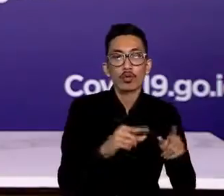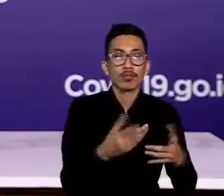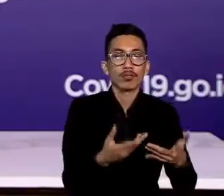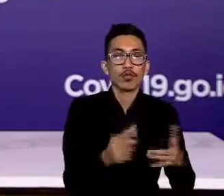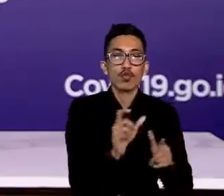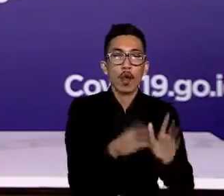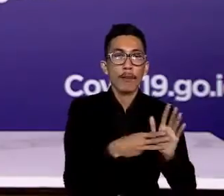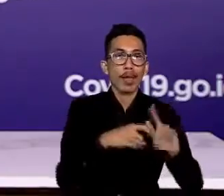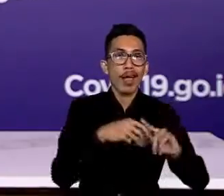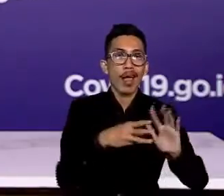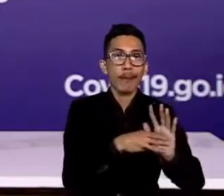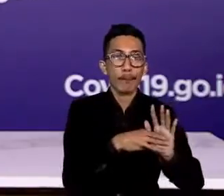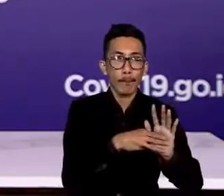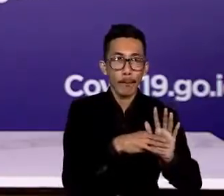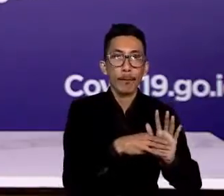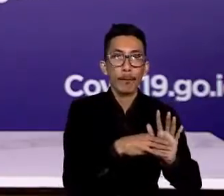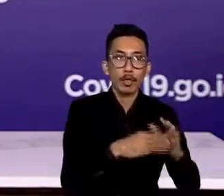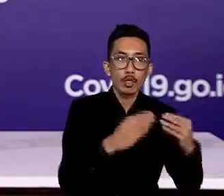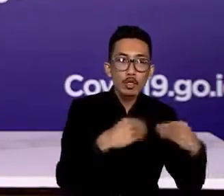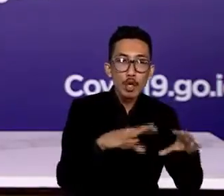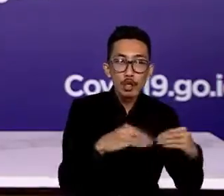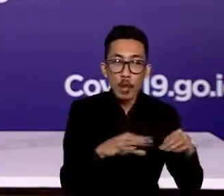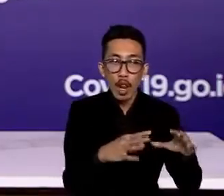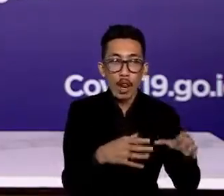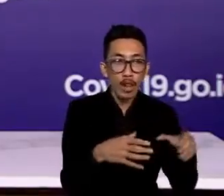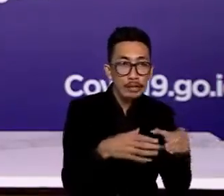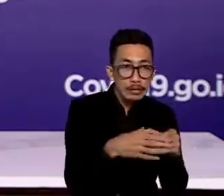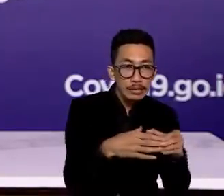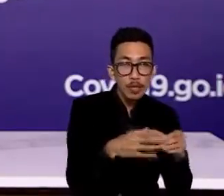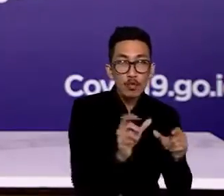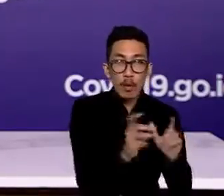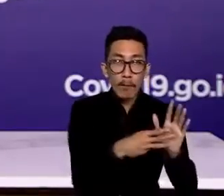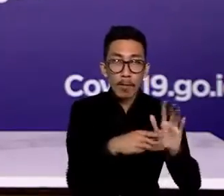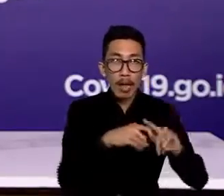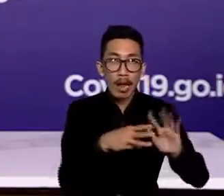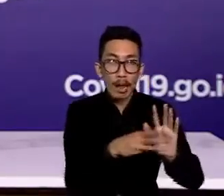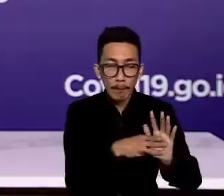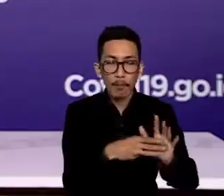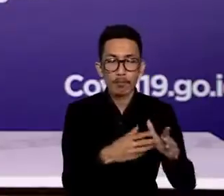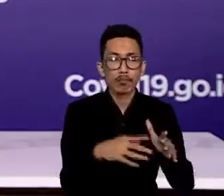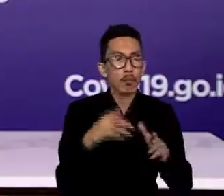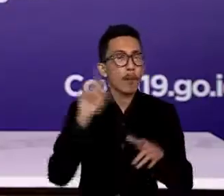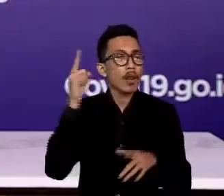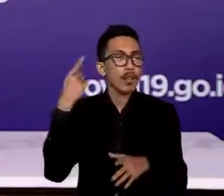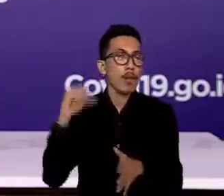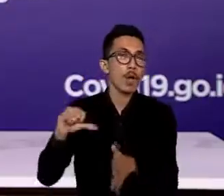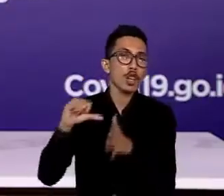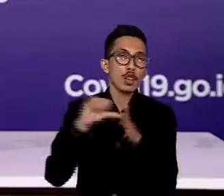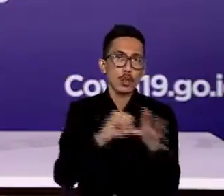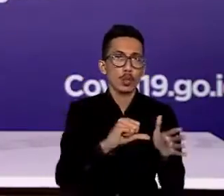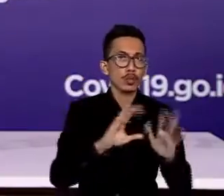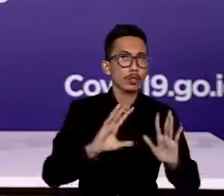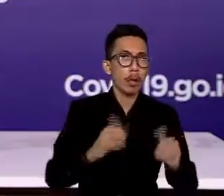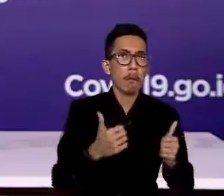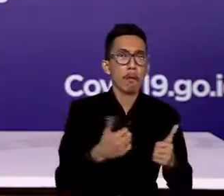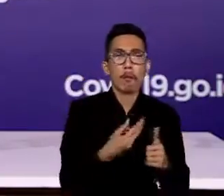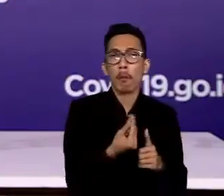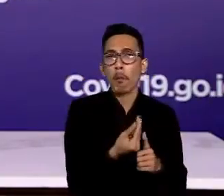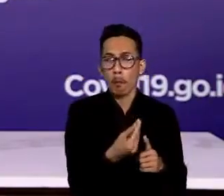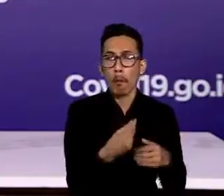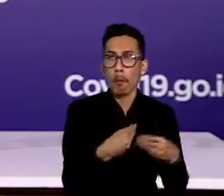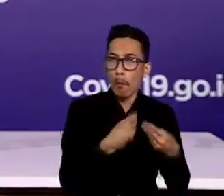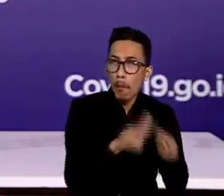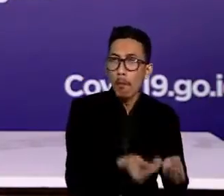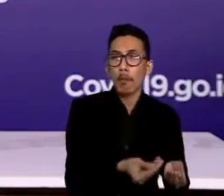insentif bagi pelaku usaha mikro dan kecil yang bersifat informal juga sudah disiapkan dan penyalurannya